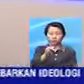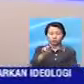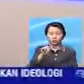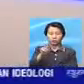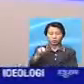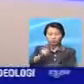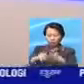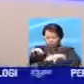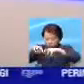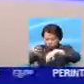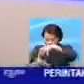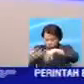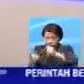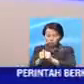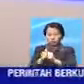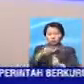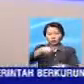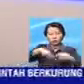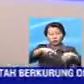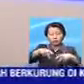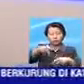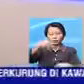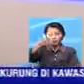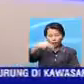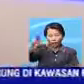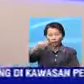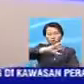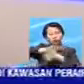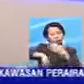dikeluarkan oleh industri untuk pasaran halal seluruh